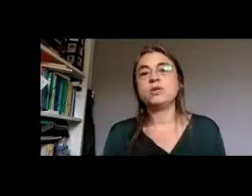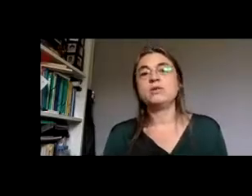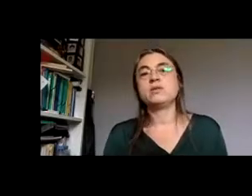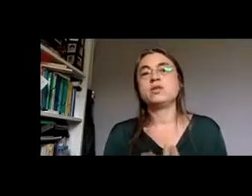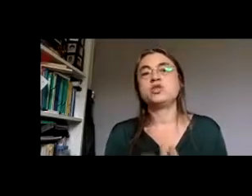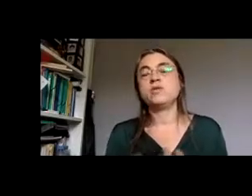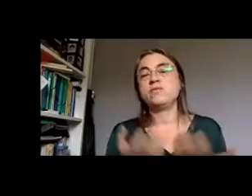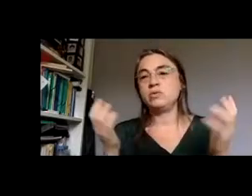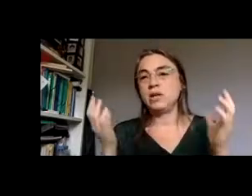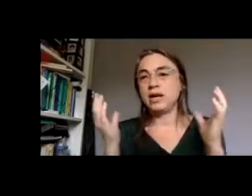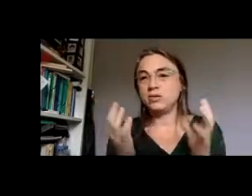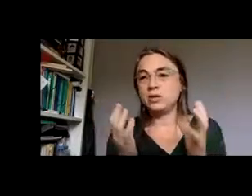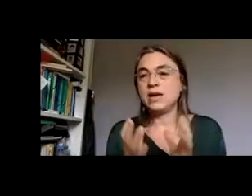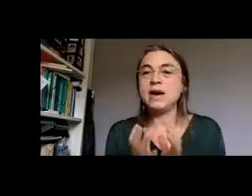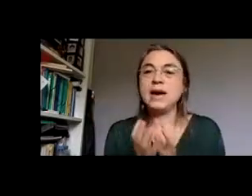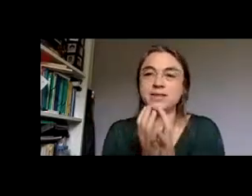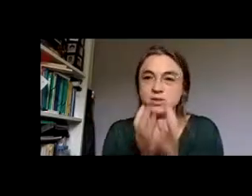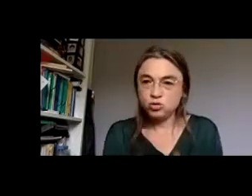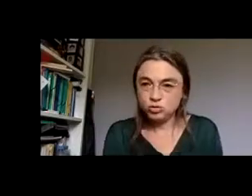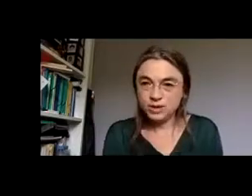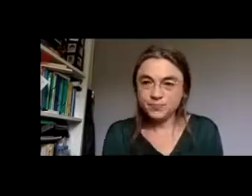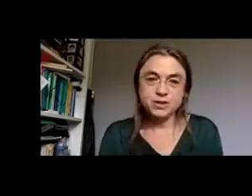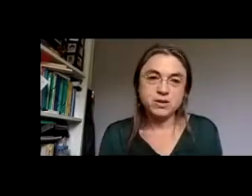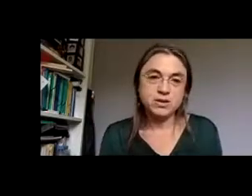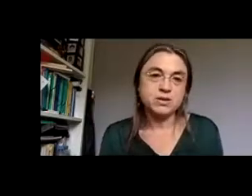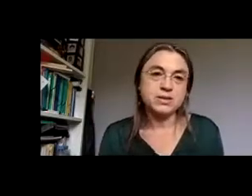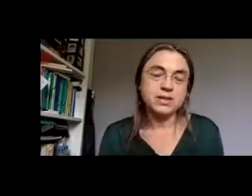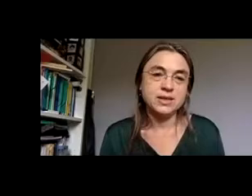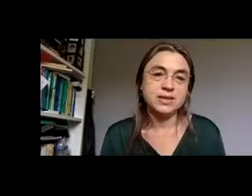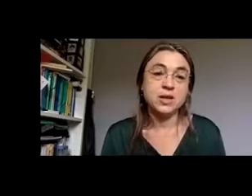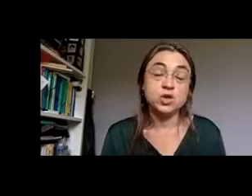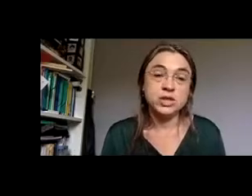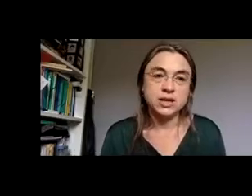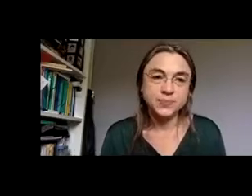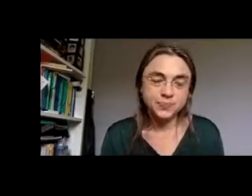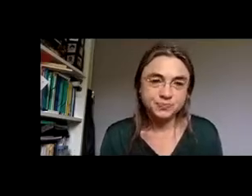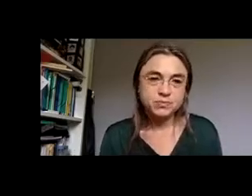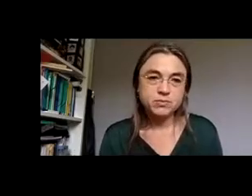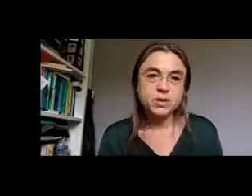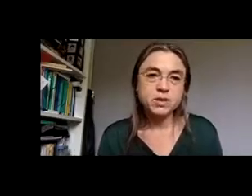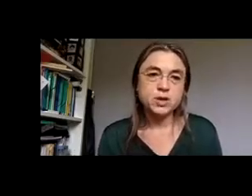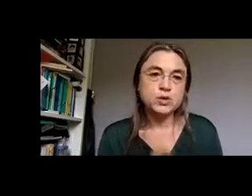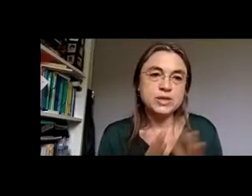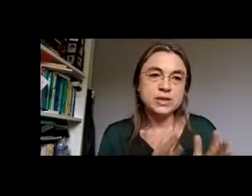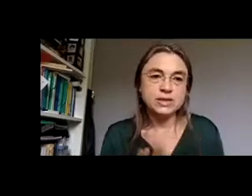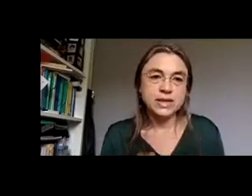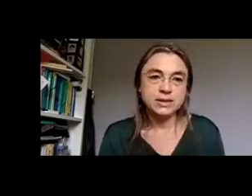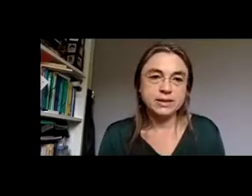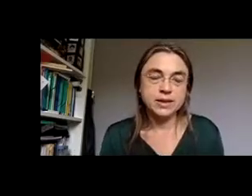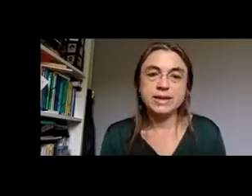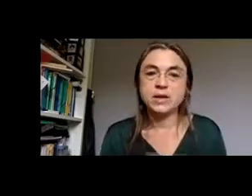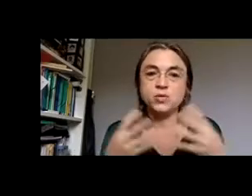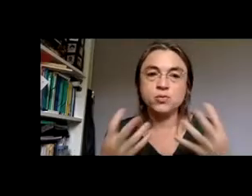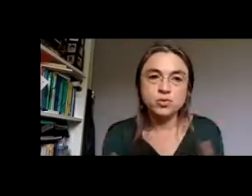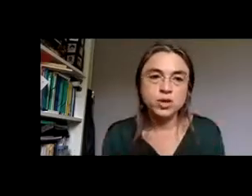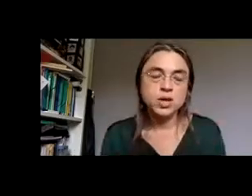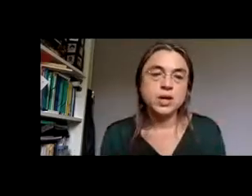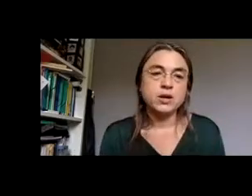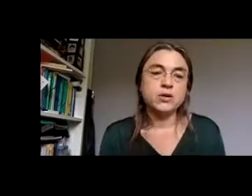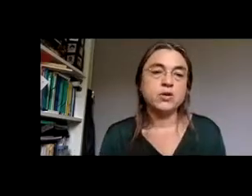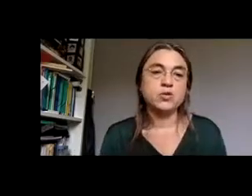on est dans un champ visuel réduit, ça va accentuer ces logiques-là de séquentialité,